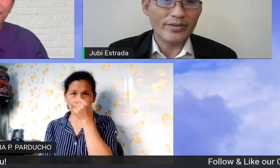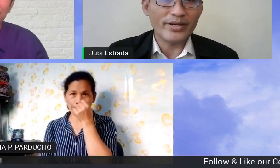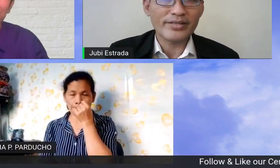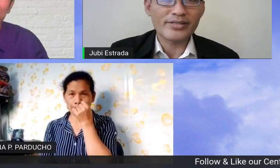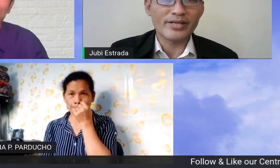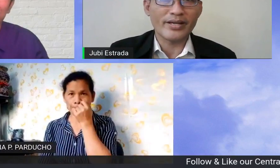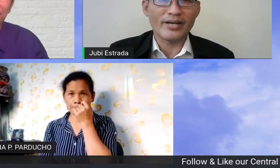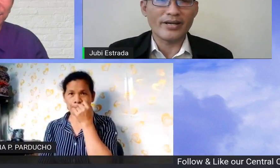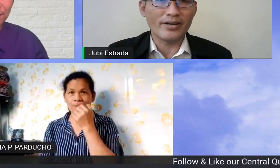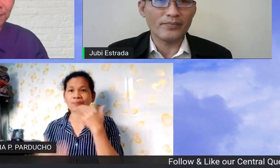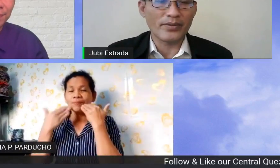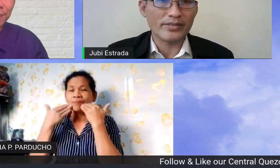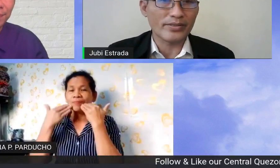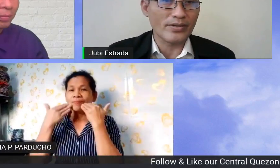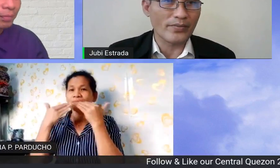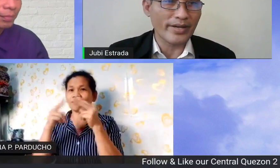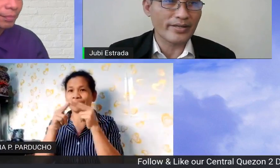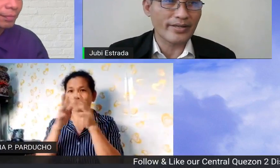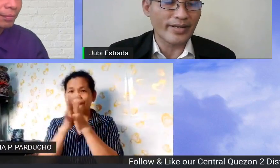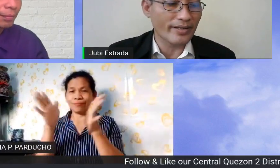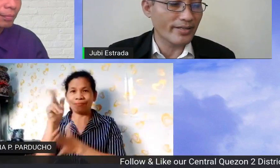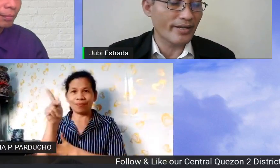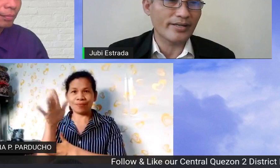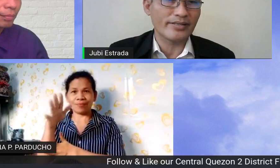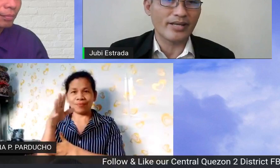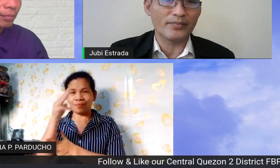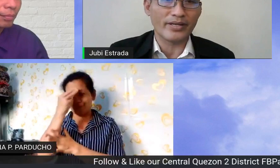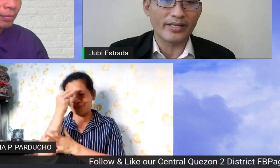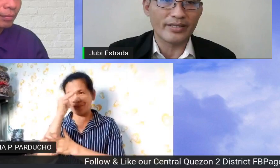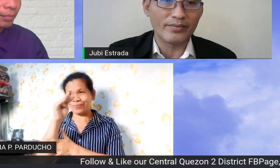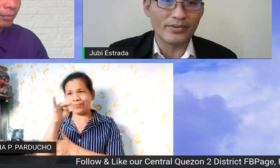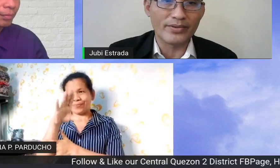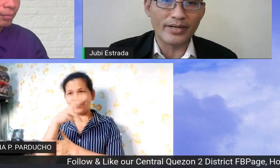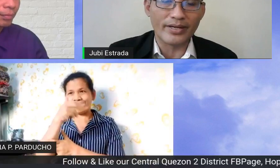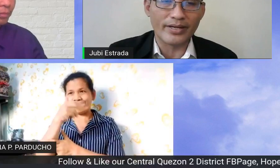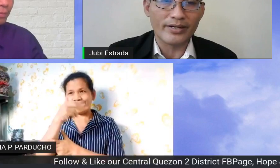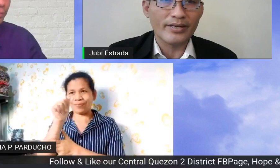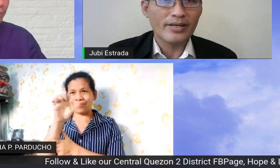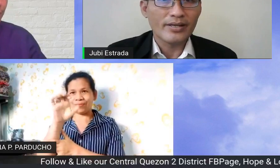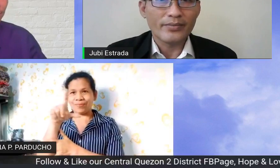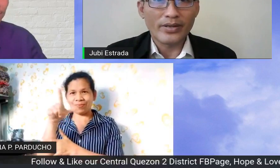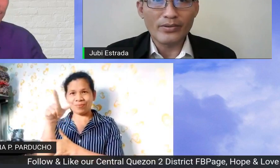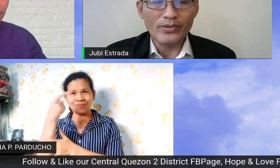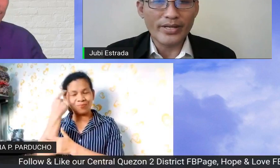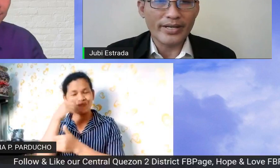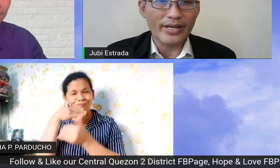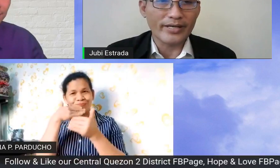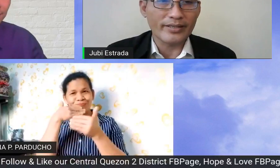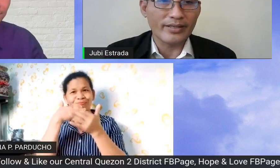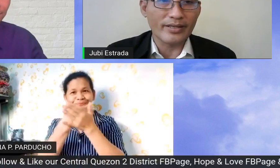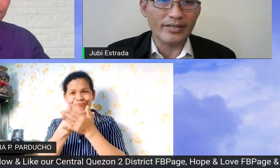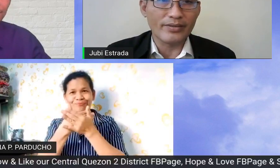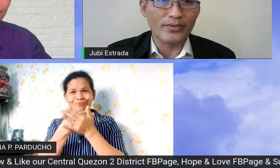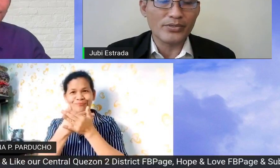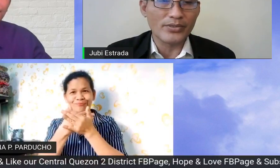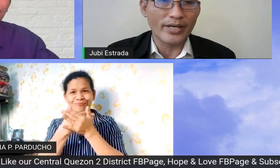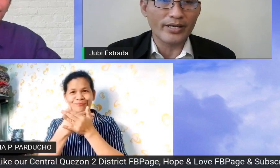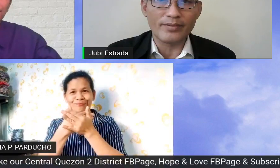Thank you very much, Pastor Michael Dalida, sa napaganda mong pangunguna ng